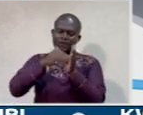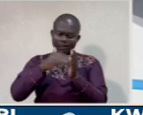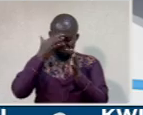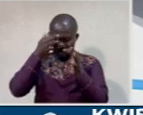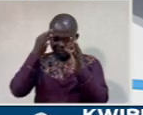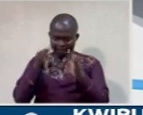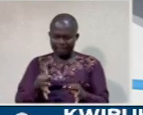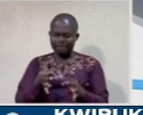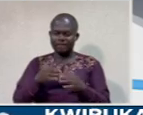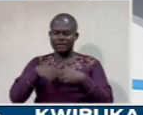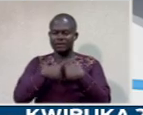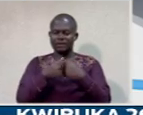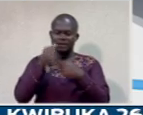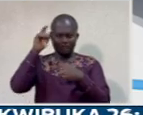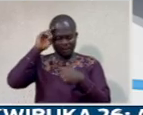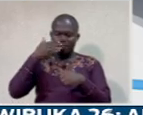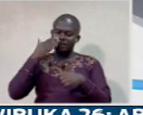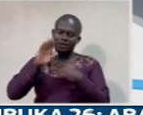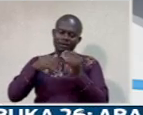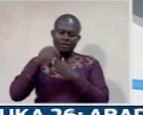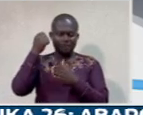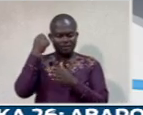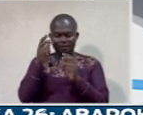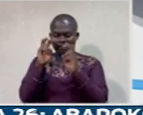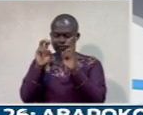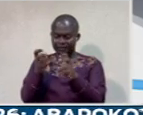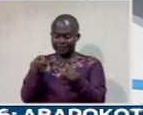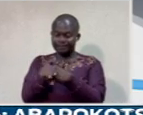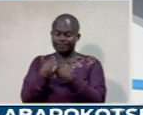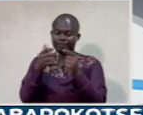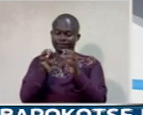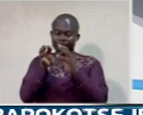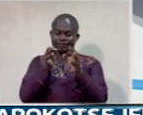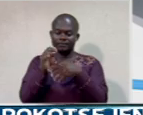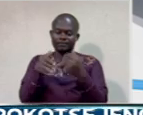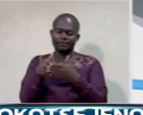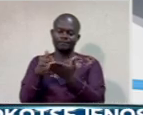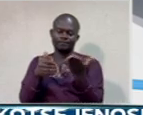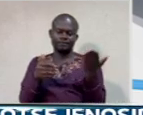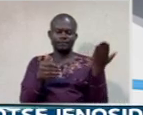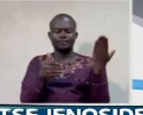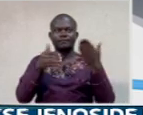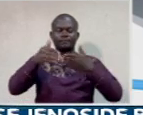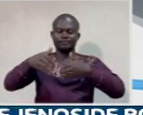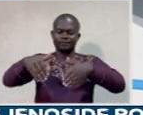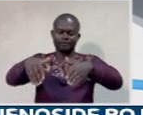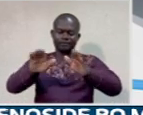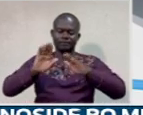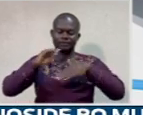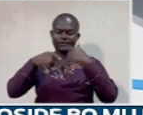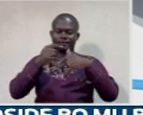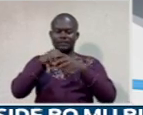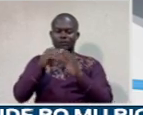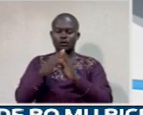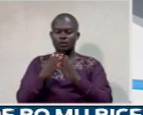kwiyemeza guhangana n'iyo ngengabitekerezo binumvikane ko nk'uko abamaze kubitubwira haba hari n'ababa barafunguwe bakaguma n'ubundi bakiri muri uwo